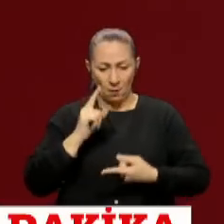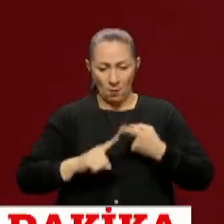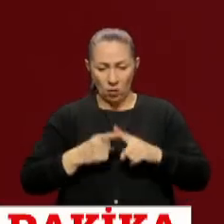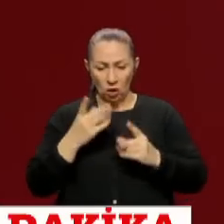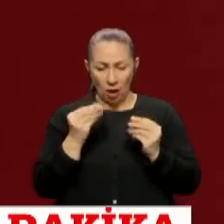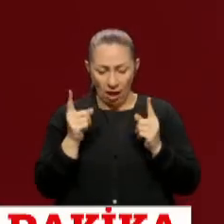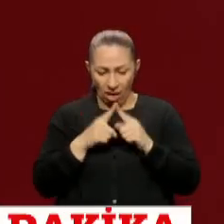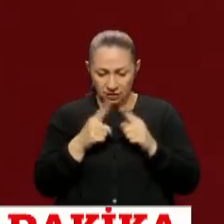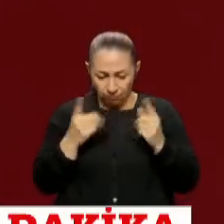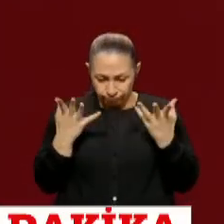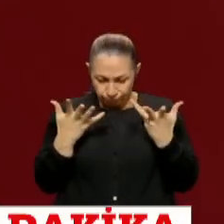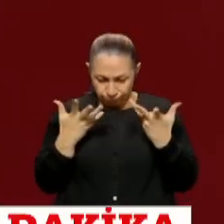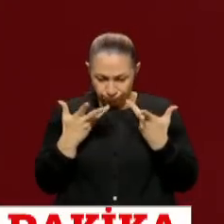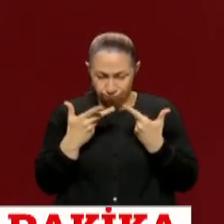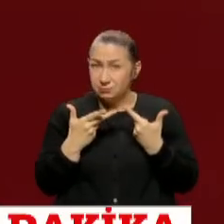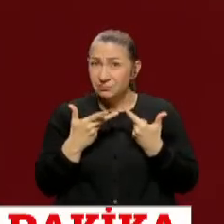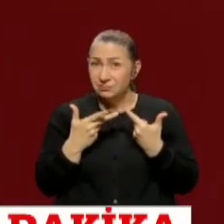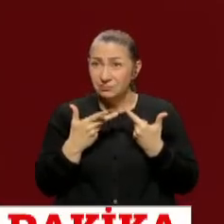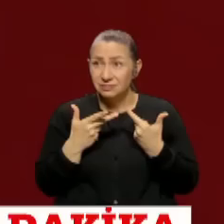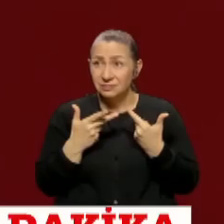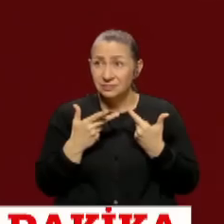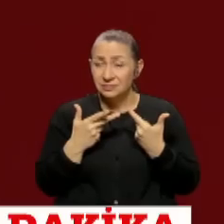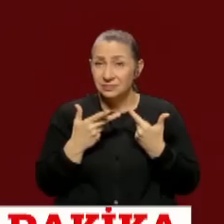siyasi hesaplarla